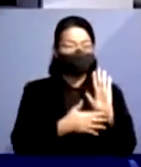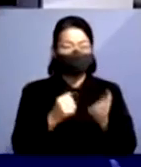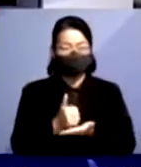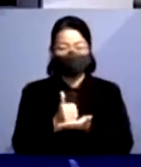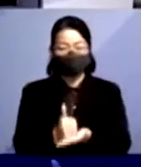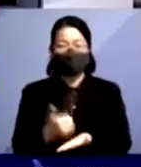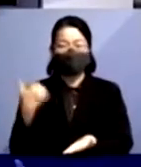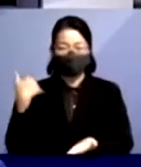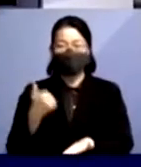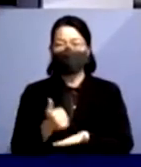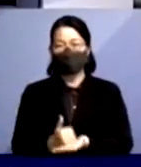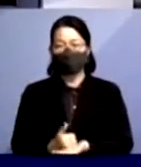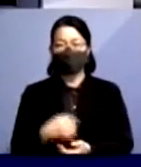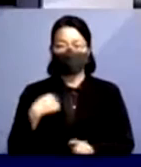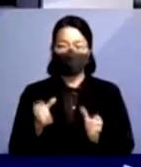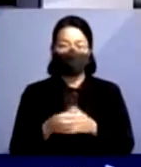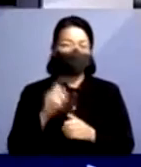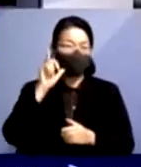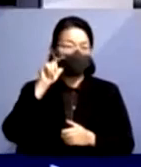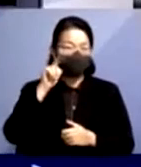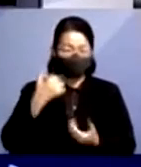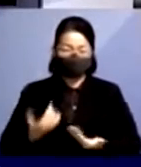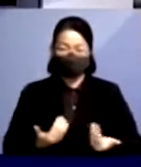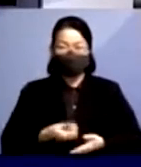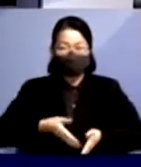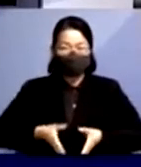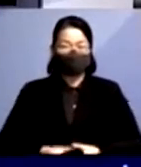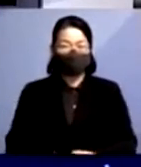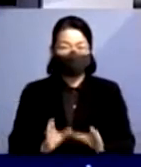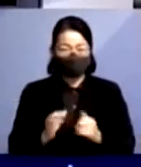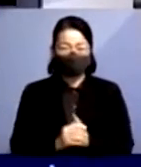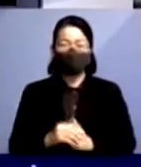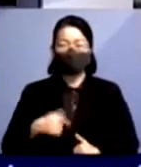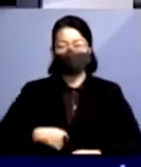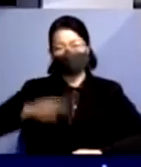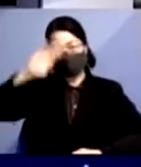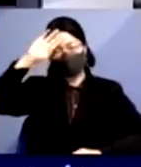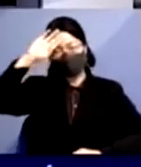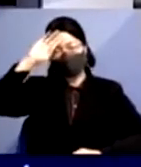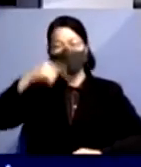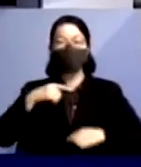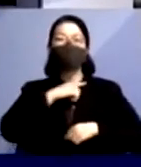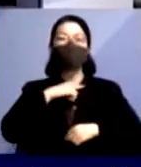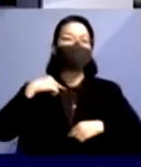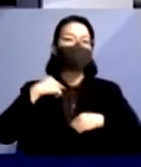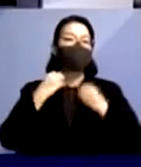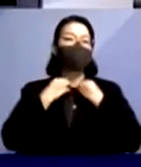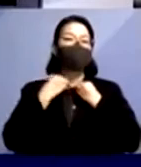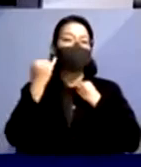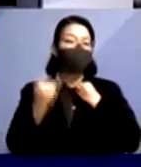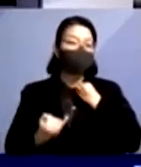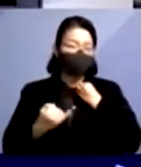ไหมวันนี้ ใช่ครับเป็นคุณแม่ที่เพิ่งจะคลอดลูกออกมานะครับแล้วก็ตัวเองเนี่ยป่วยเป็นโรคไทรอยด์เป็นพิษครับไม่สามารถที่จะให้น